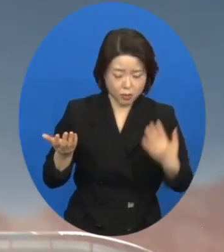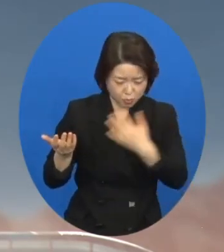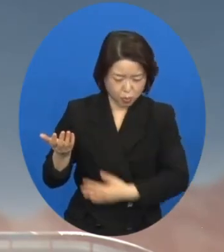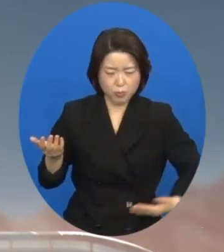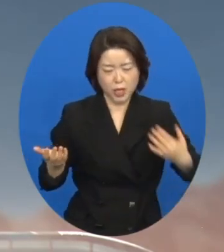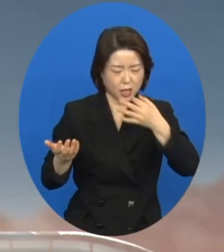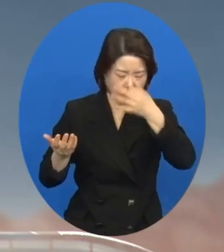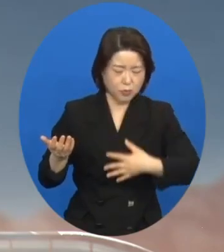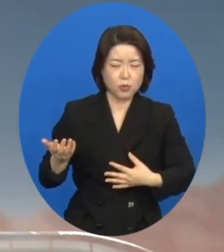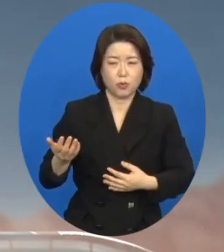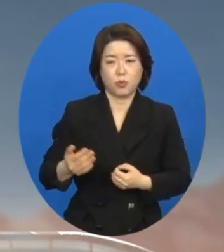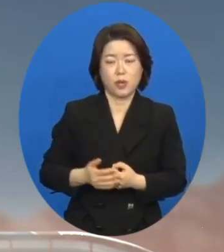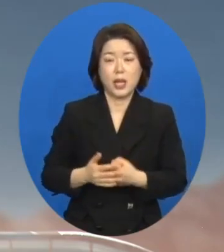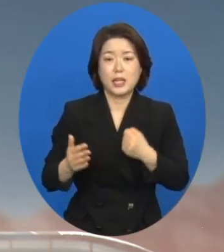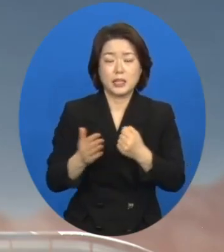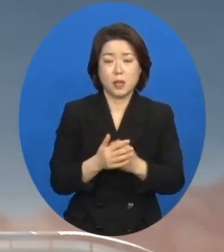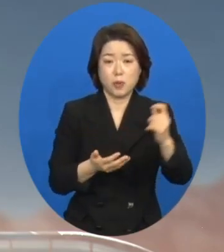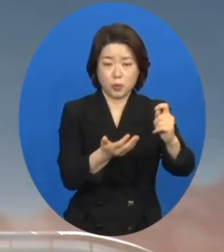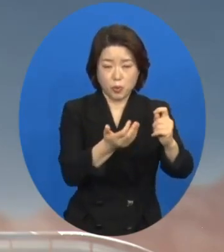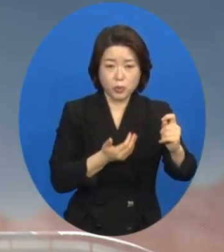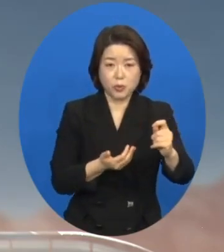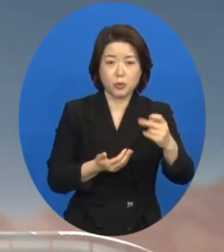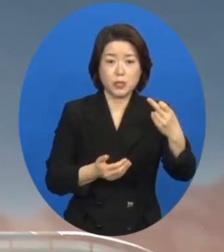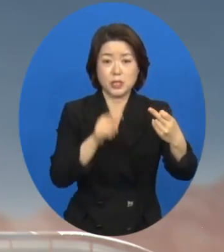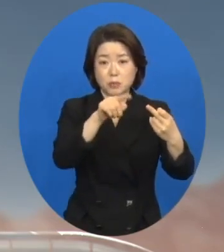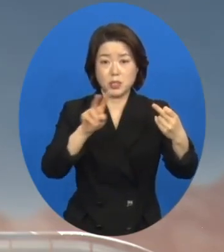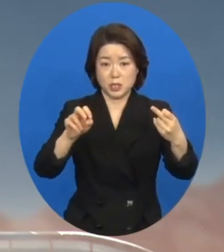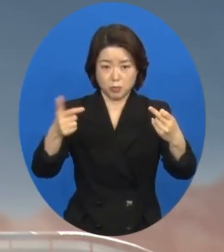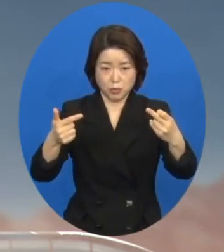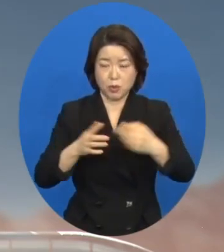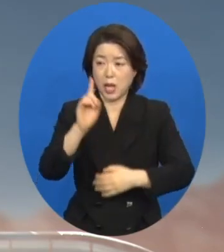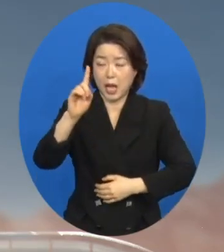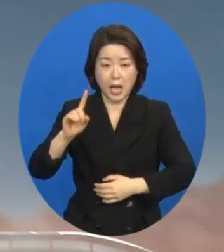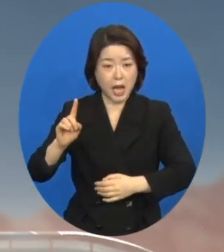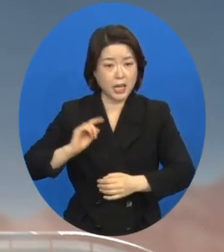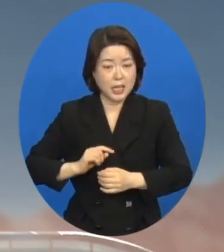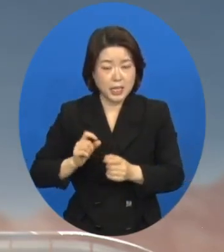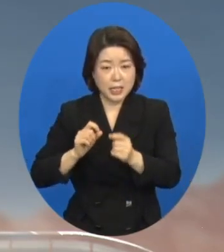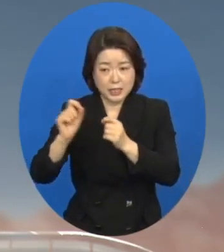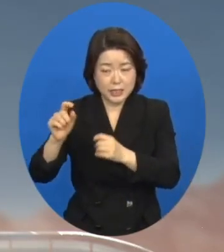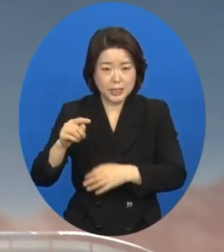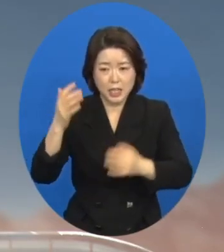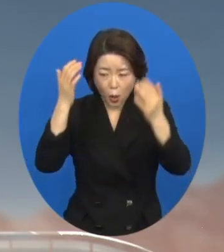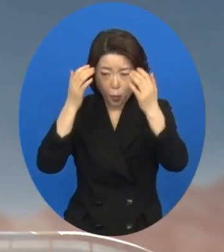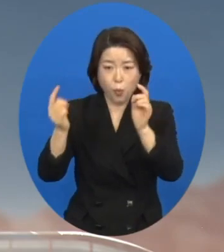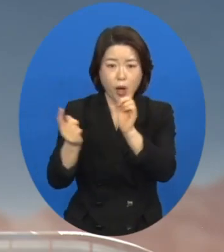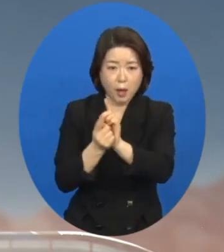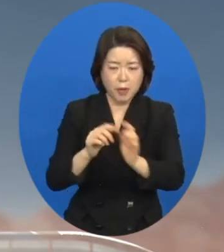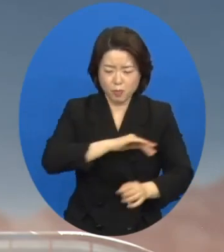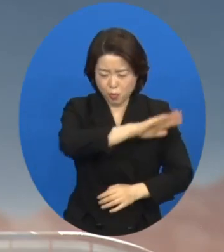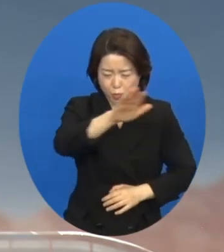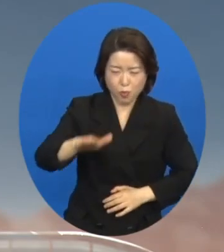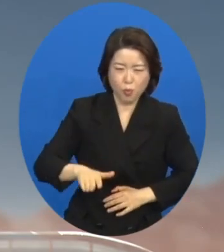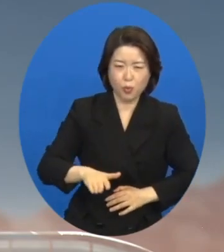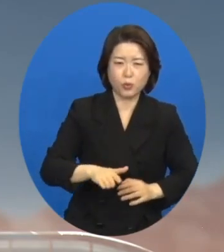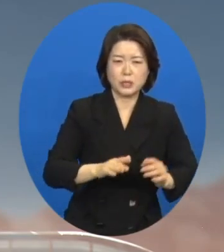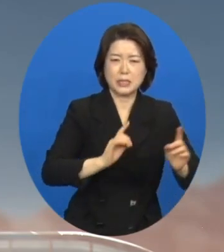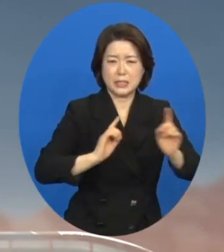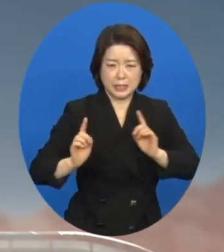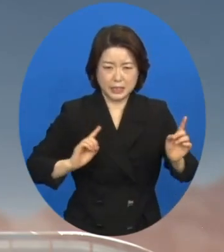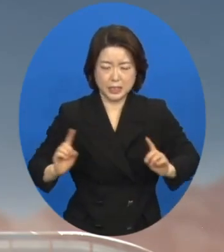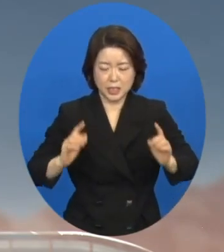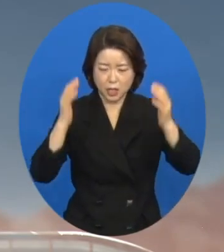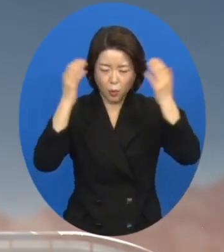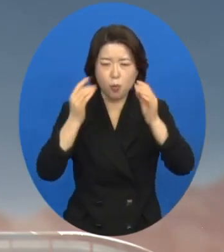거예요. 그래서 고린도전서 12장 26절에 한 지체가 고통을 당하면 모든 지체가 함께 고통을 당하는 겁니다.